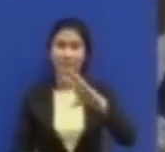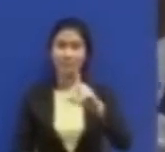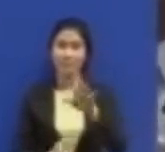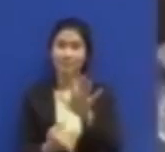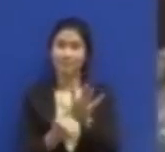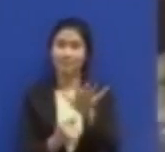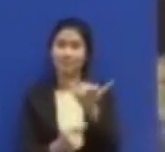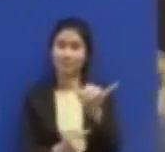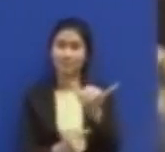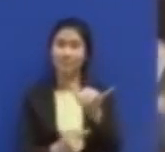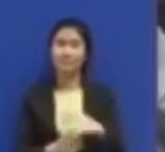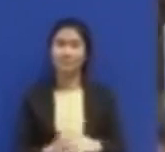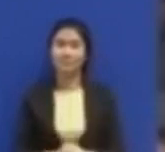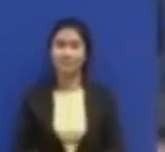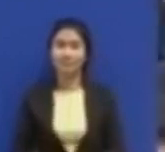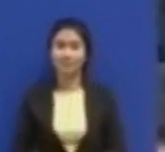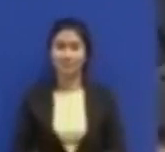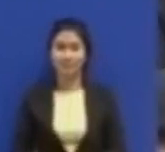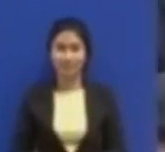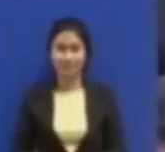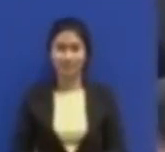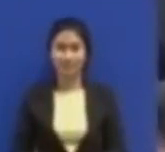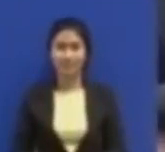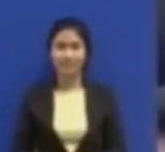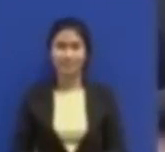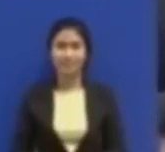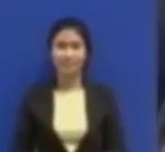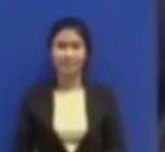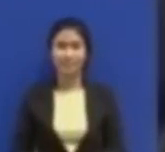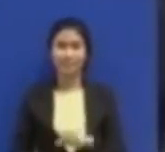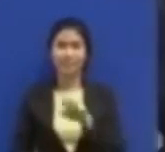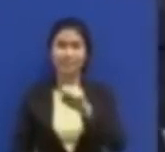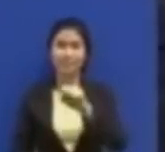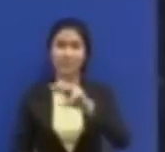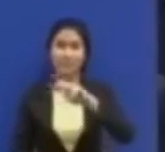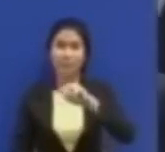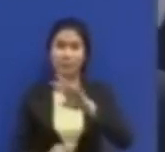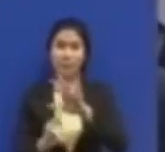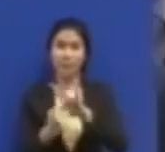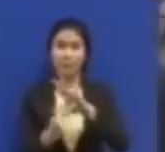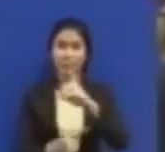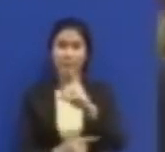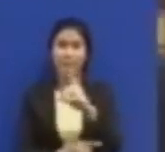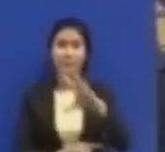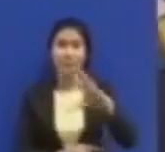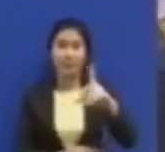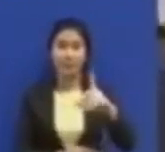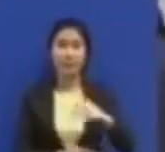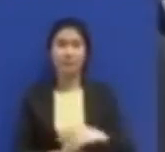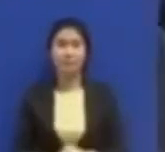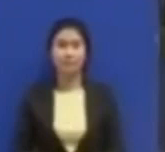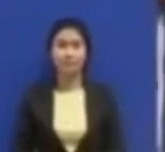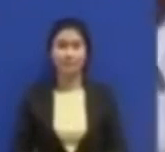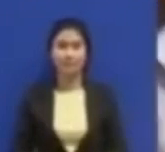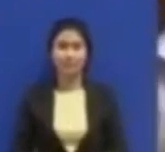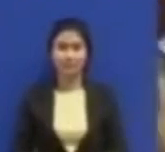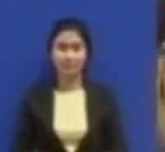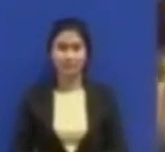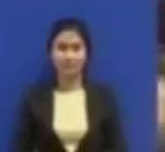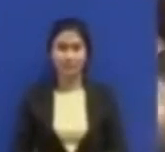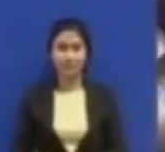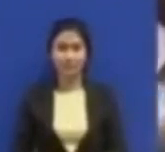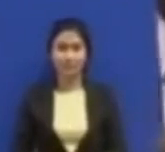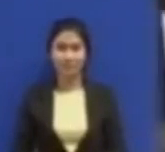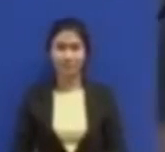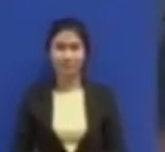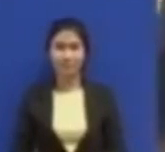หานฮีลัน197นายสมเด็จนินพันธ์198พลตำรวจโ